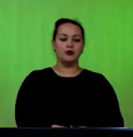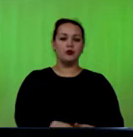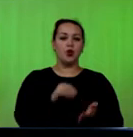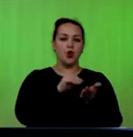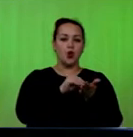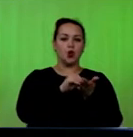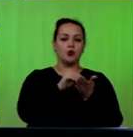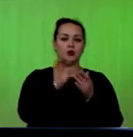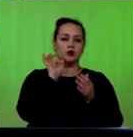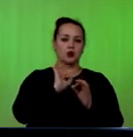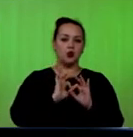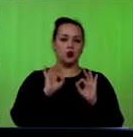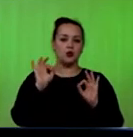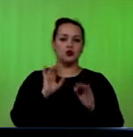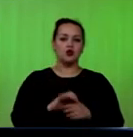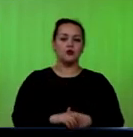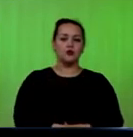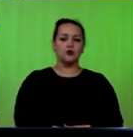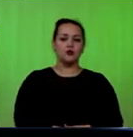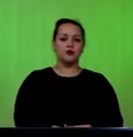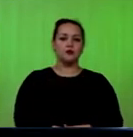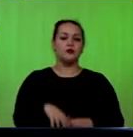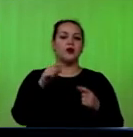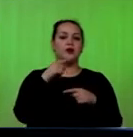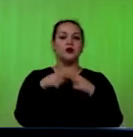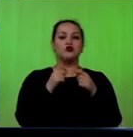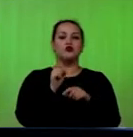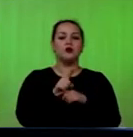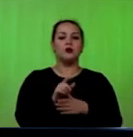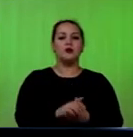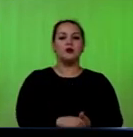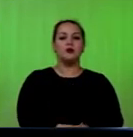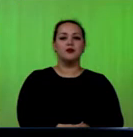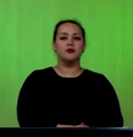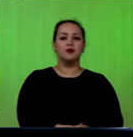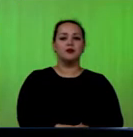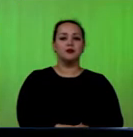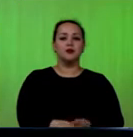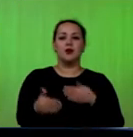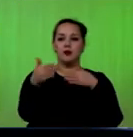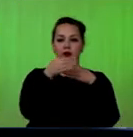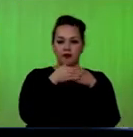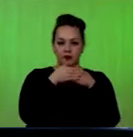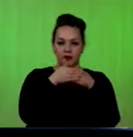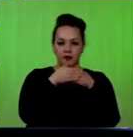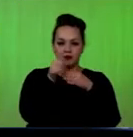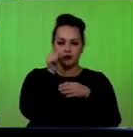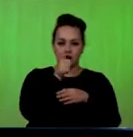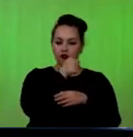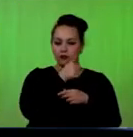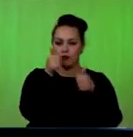отлично следующее наше задание перед вами зашифрованная